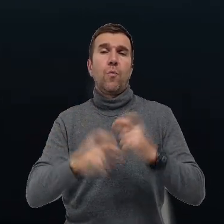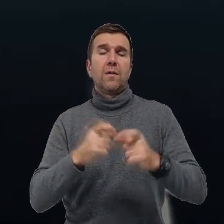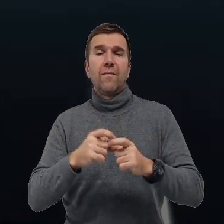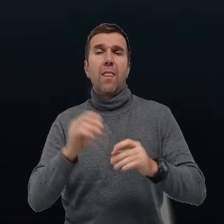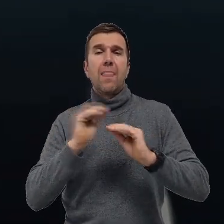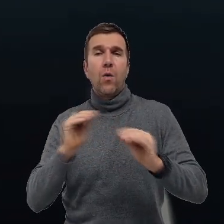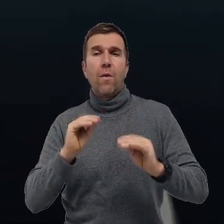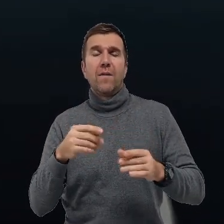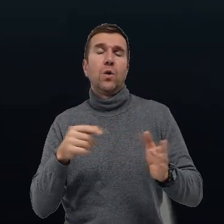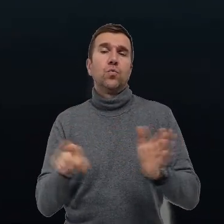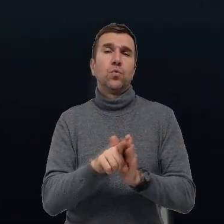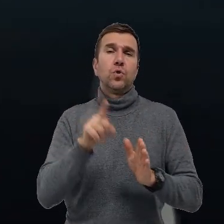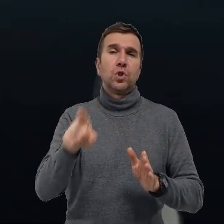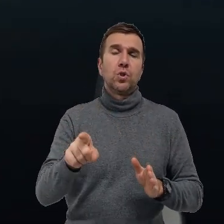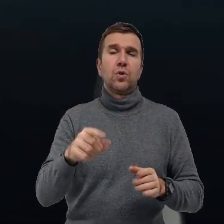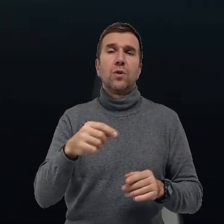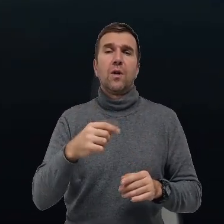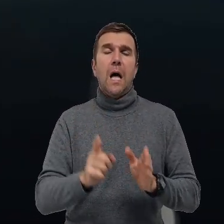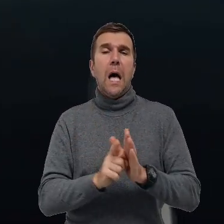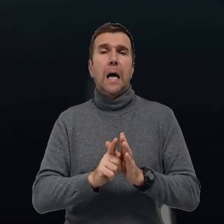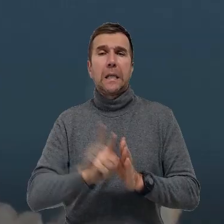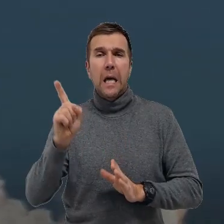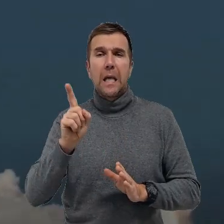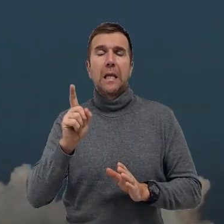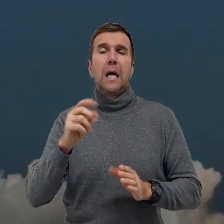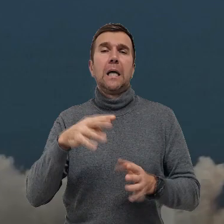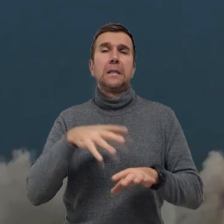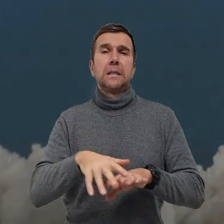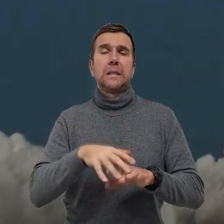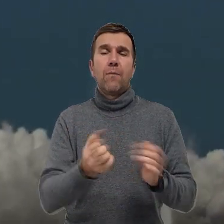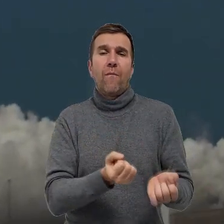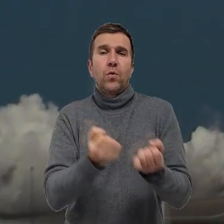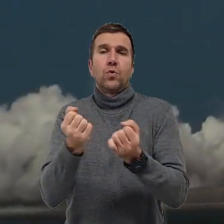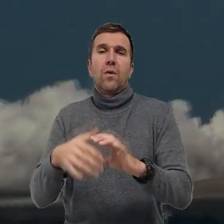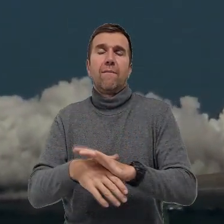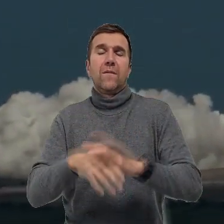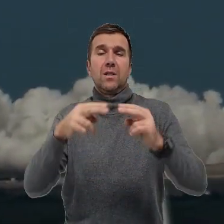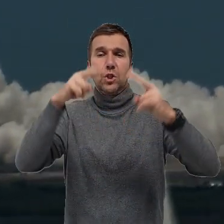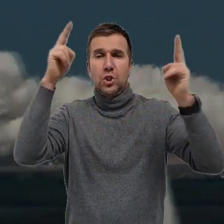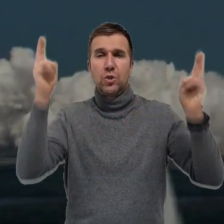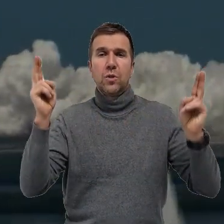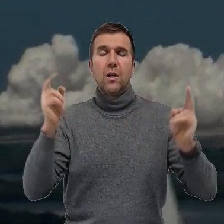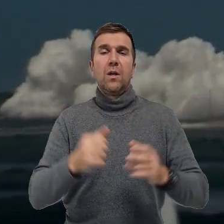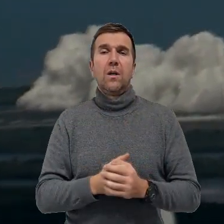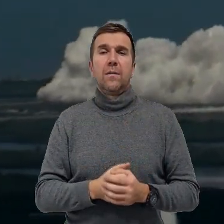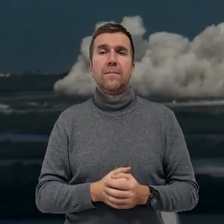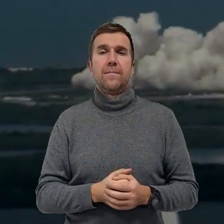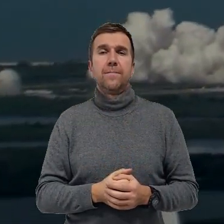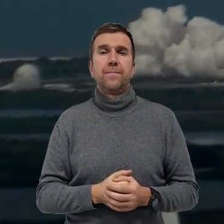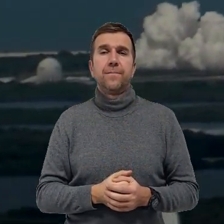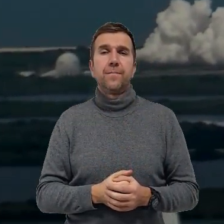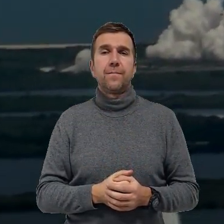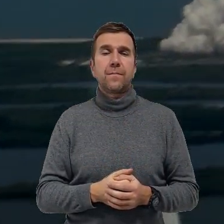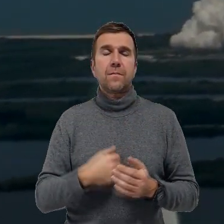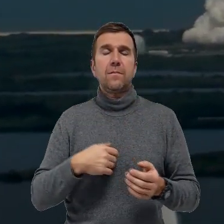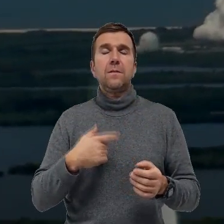naukowe dotyczące m.in. rakiet i systemów wynoszenia w przestrzeń kosmiczną. Badałam także